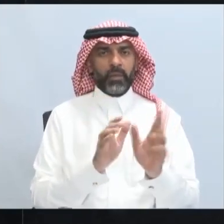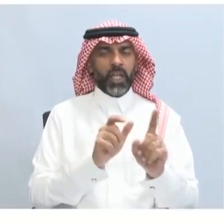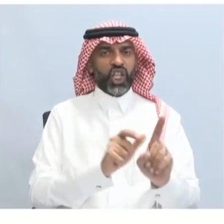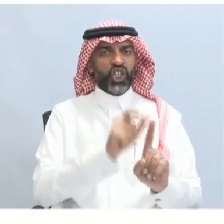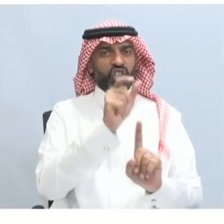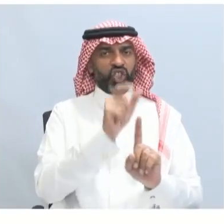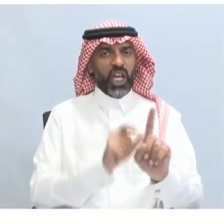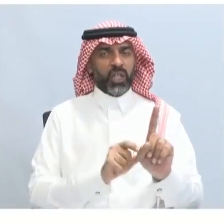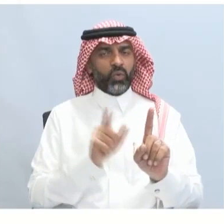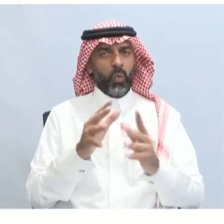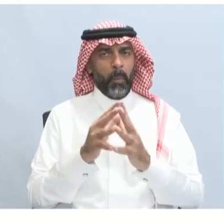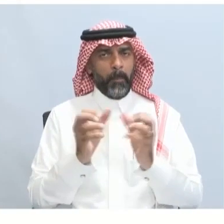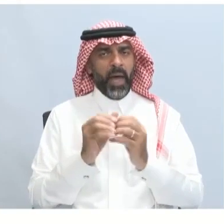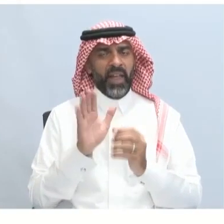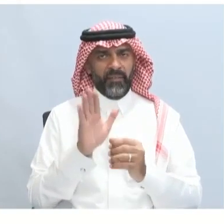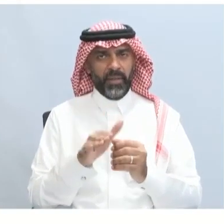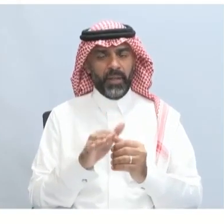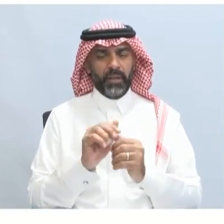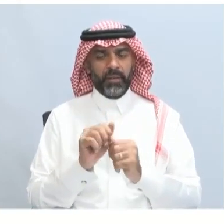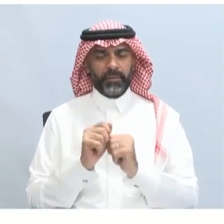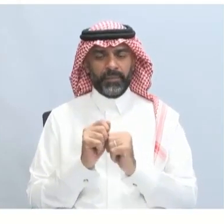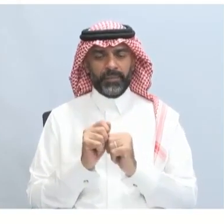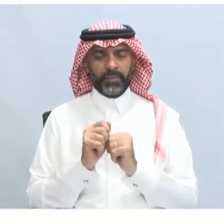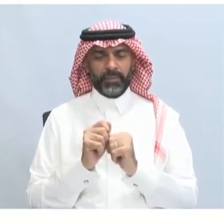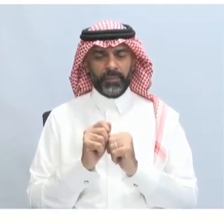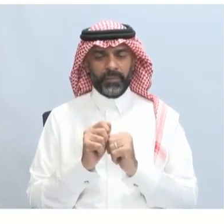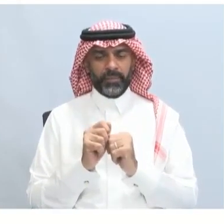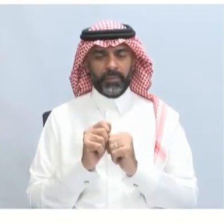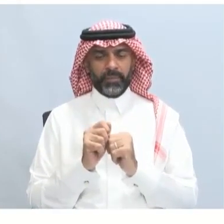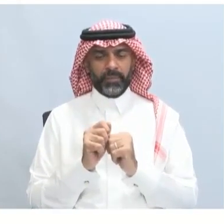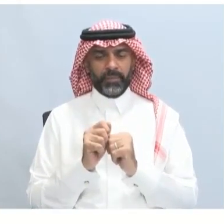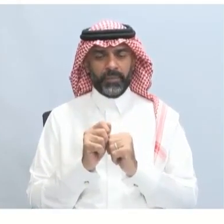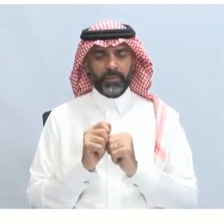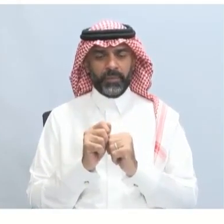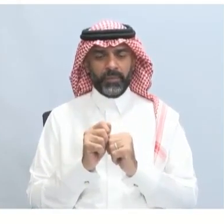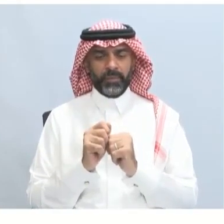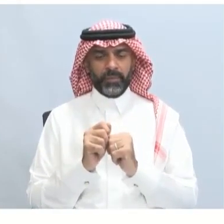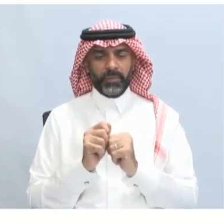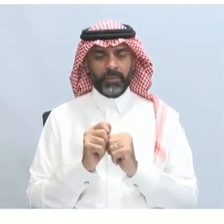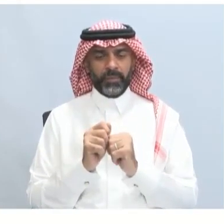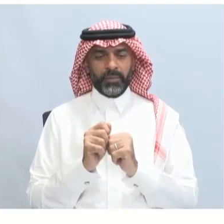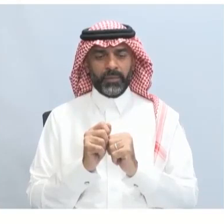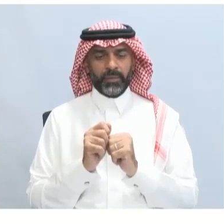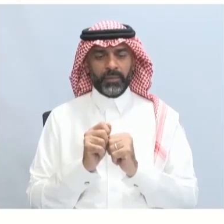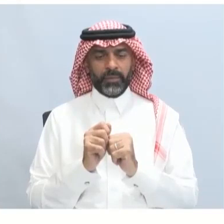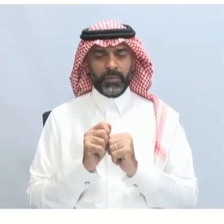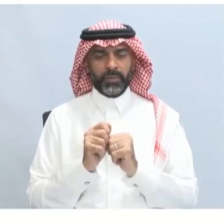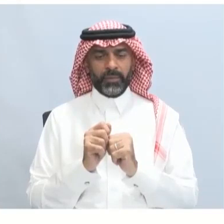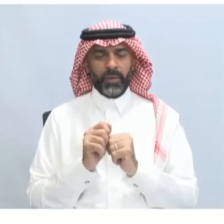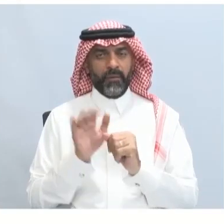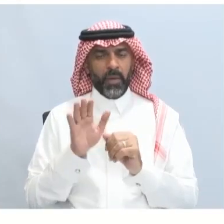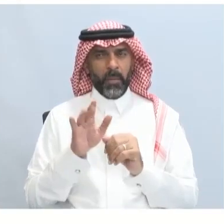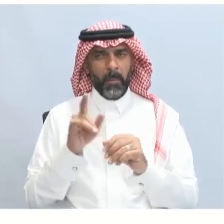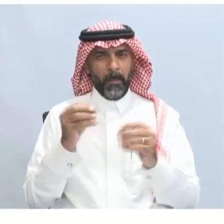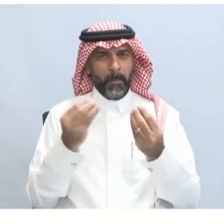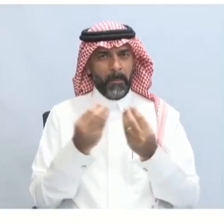في نطاق القانون ما المقصود بمعنى الشخص في الاصطلاح في نطاق ماذا في نطاق القانون